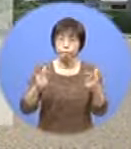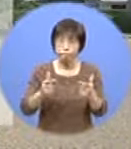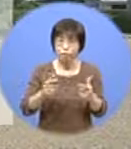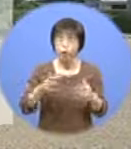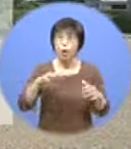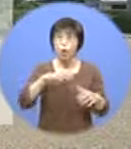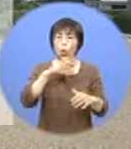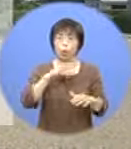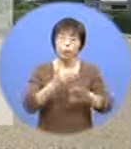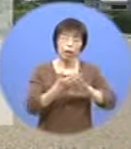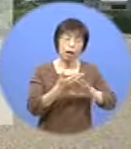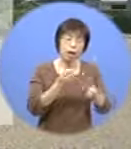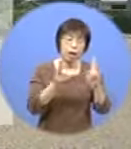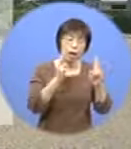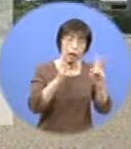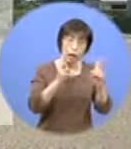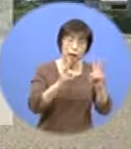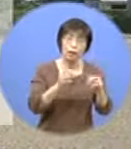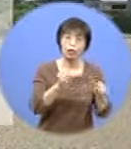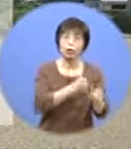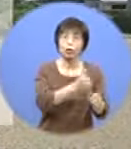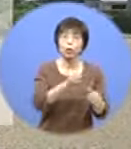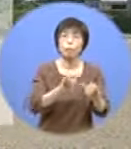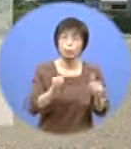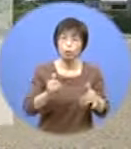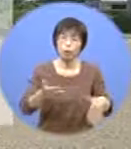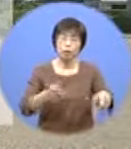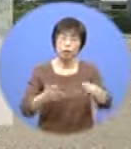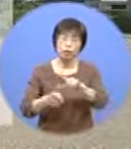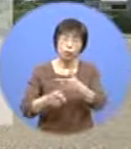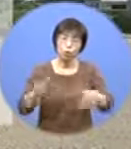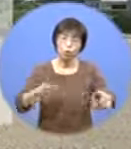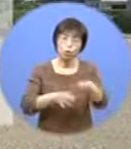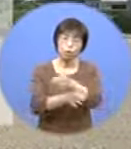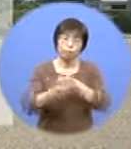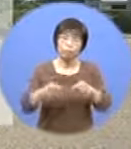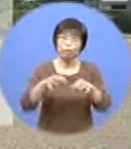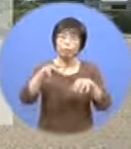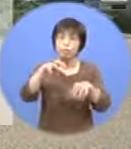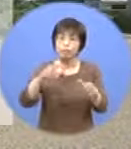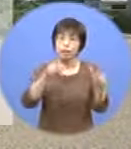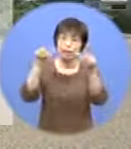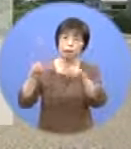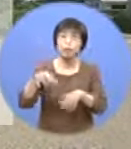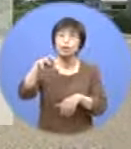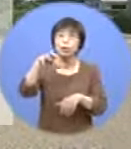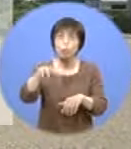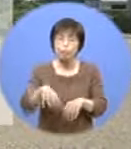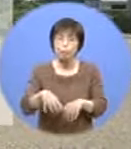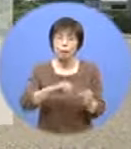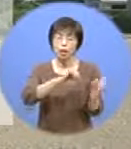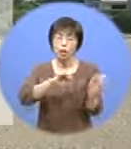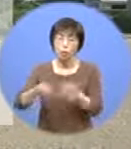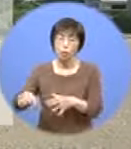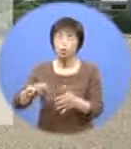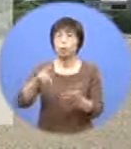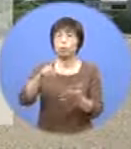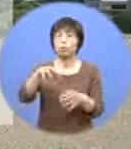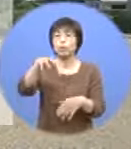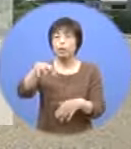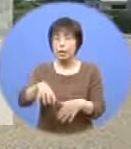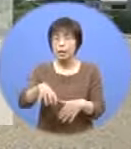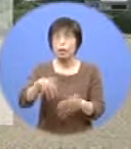住化、担い手不足などによって耕作放棄地が増加していると、そういうことを解決する